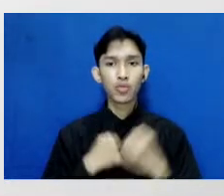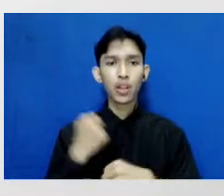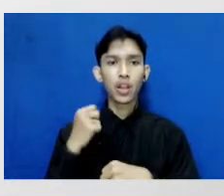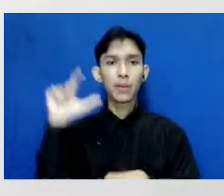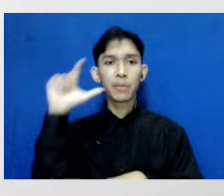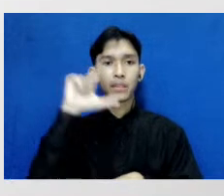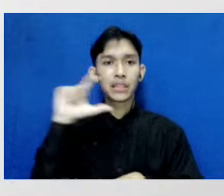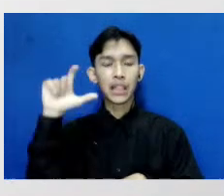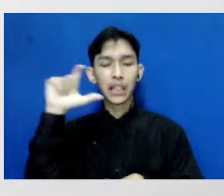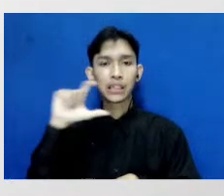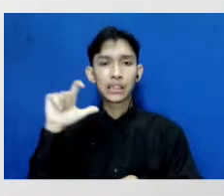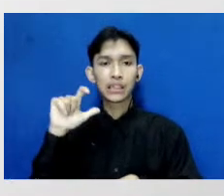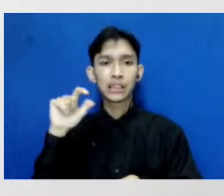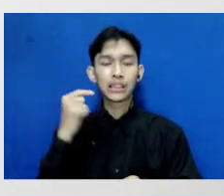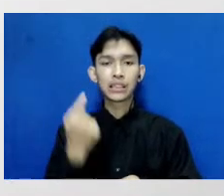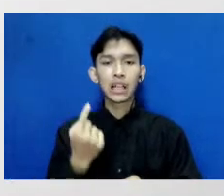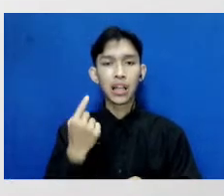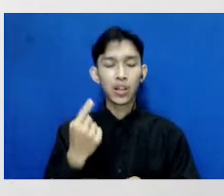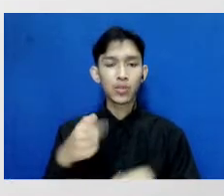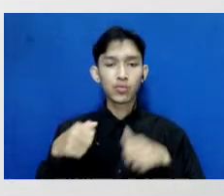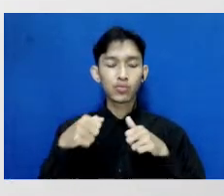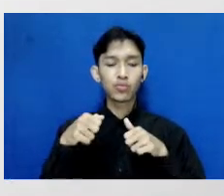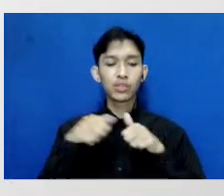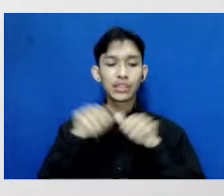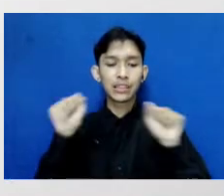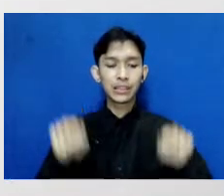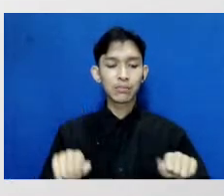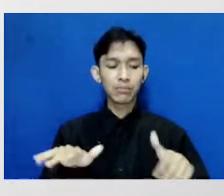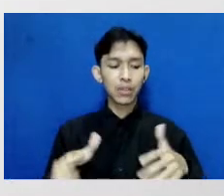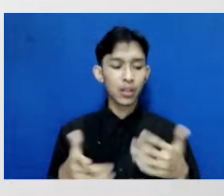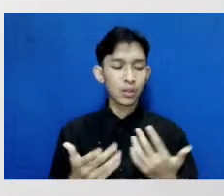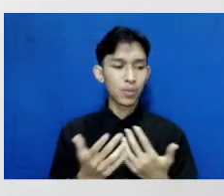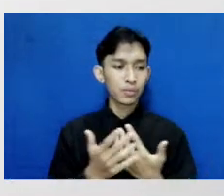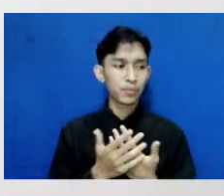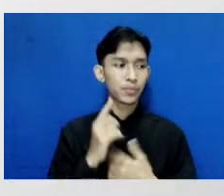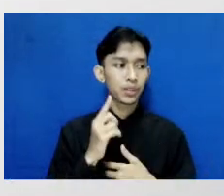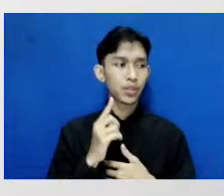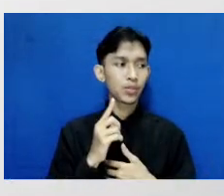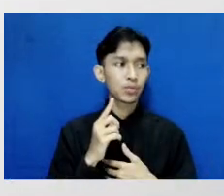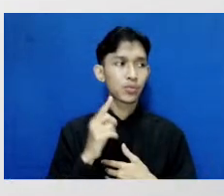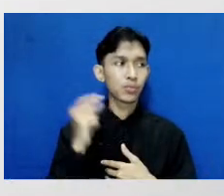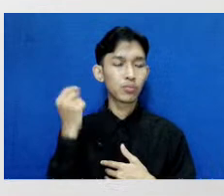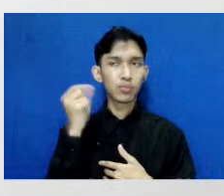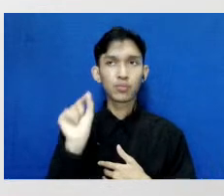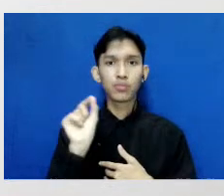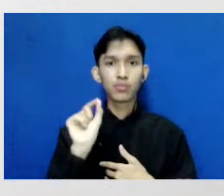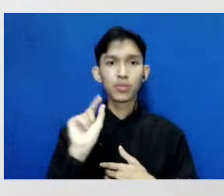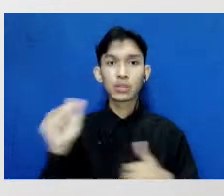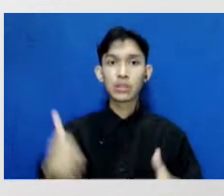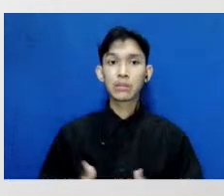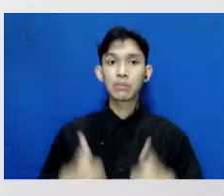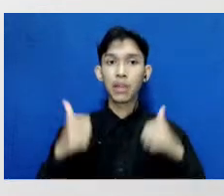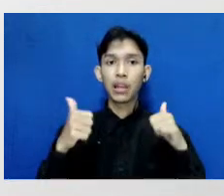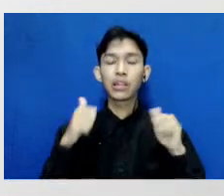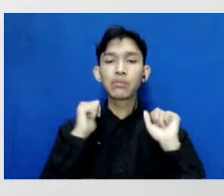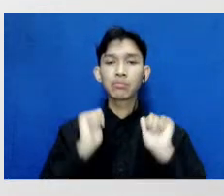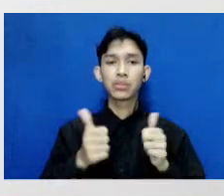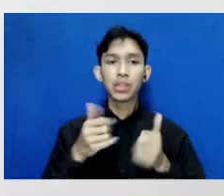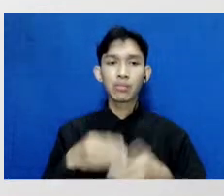mencari satu skema atau institusi yang terbaik yang bisa